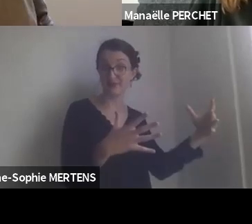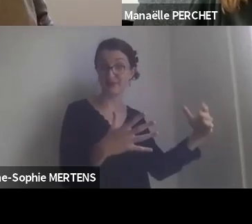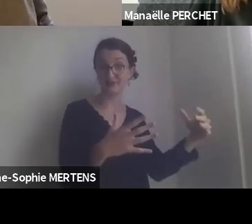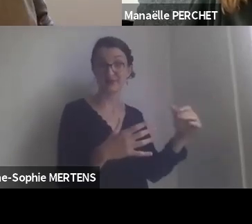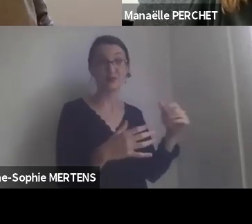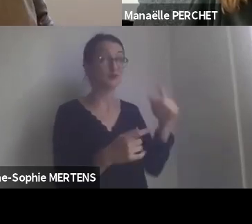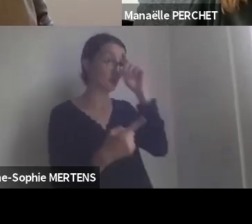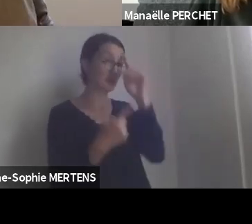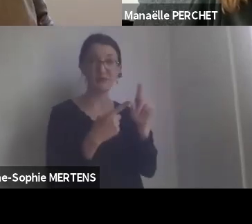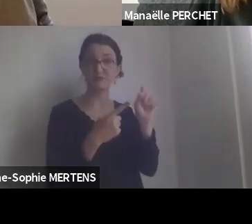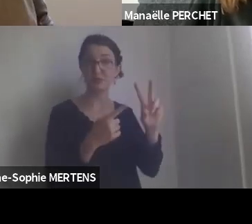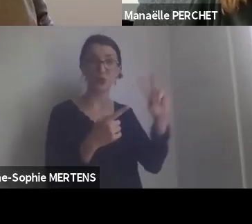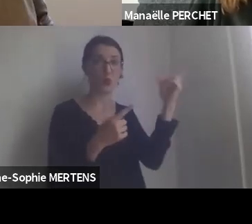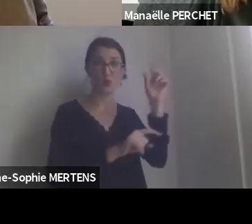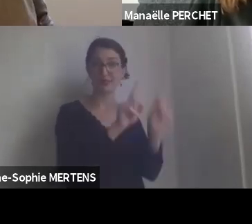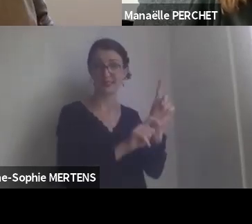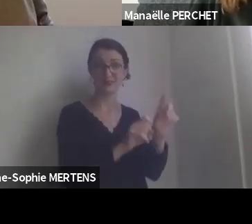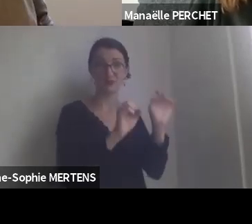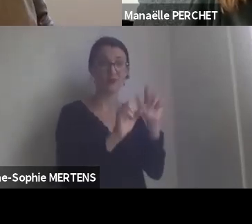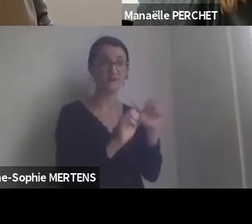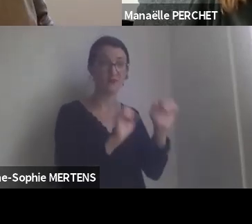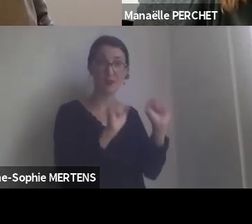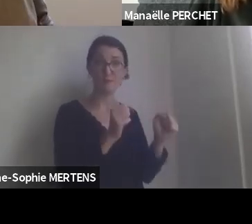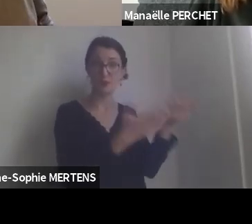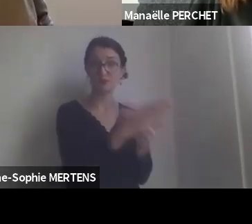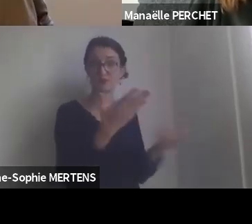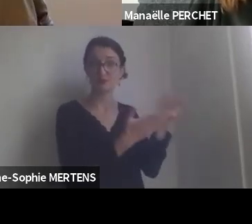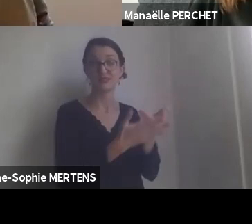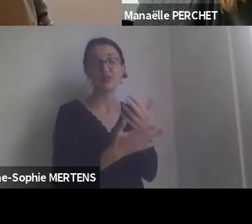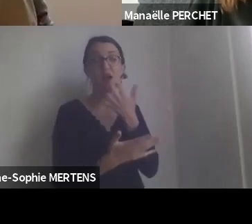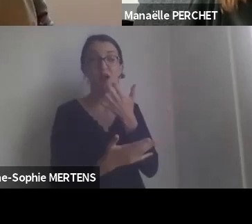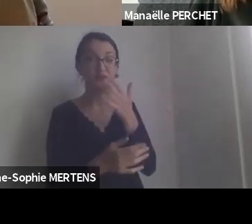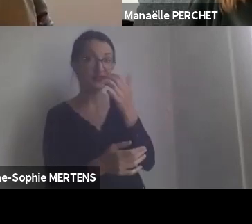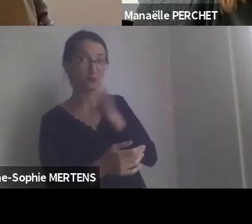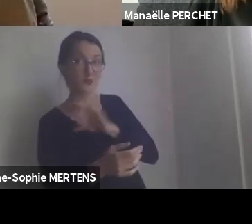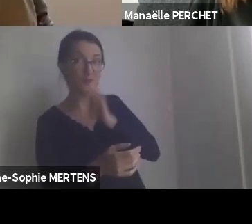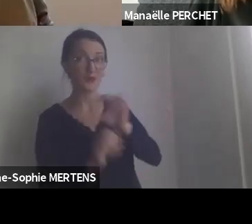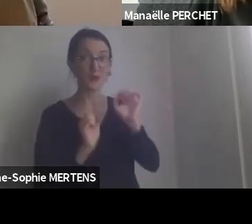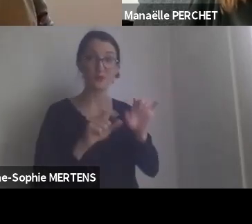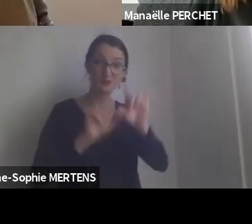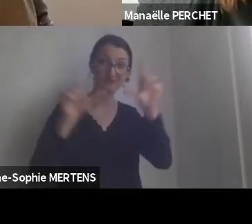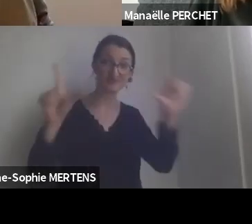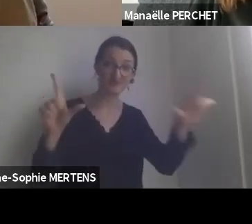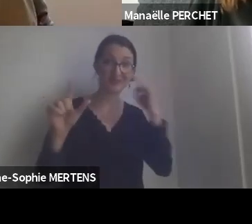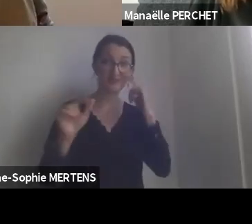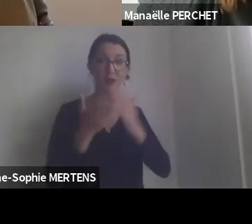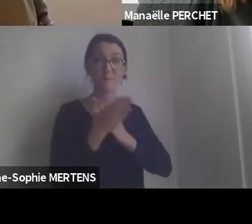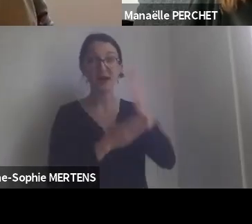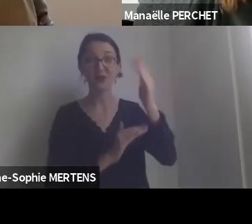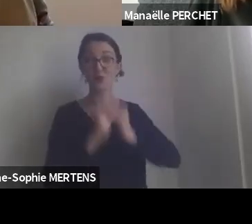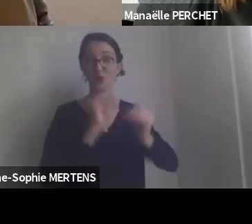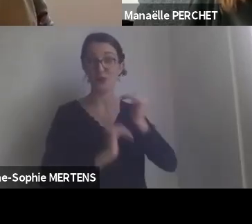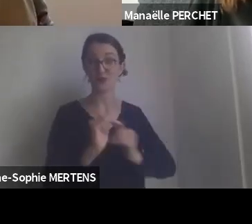et d'autres. Donc, vraiment, je vous invite à découvrir ce parcours e-learning qui va aborder, entre autres, ce thème. Il